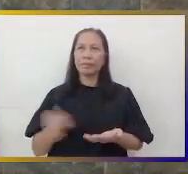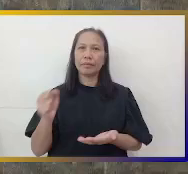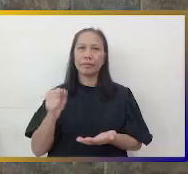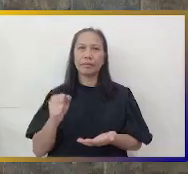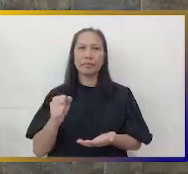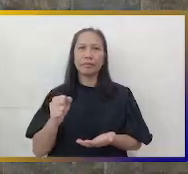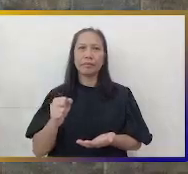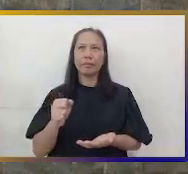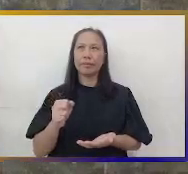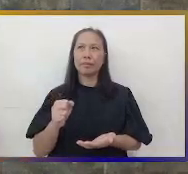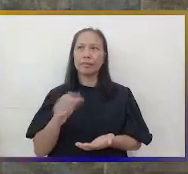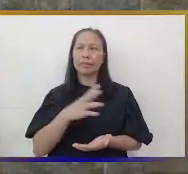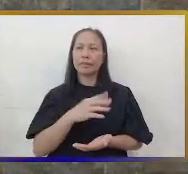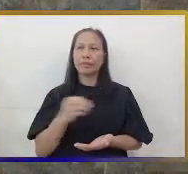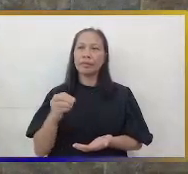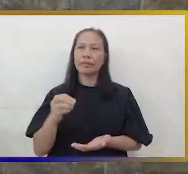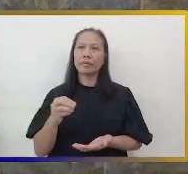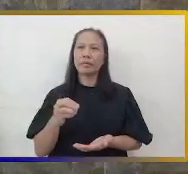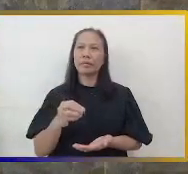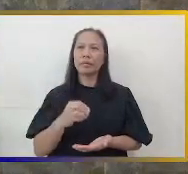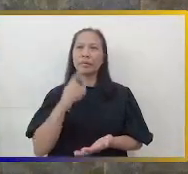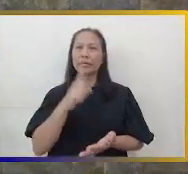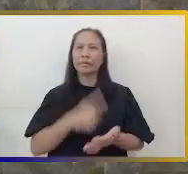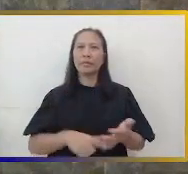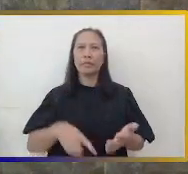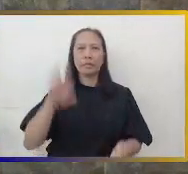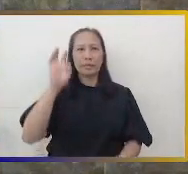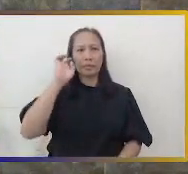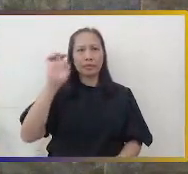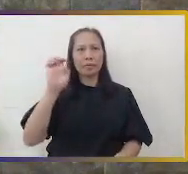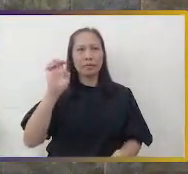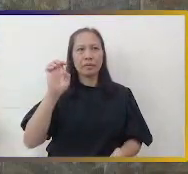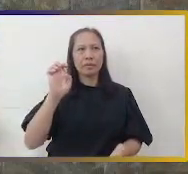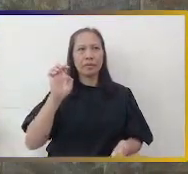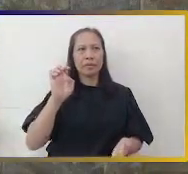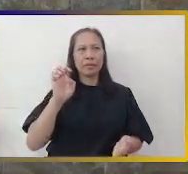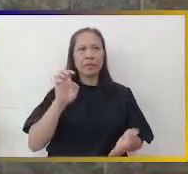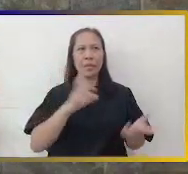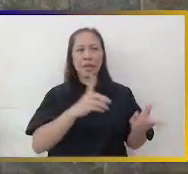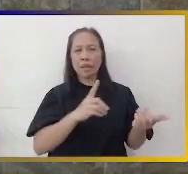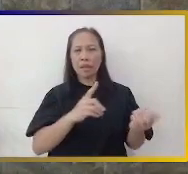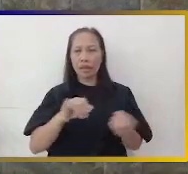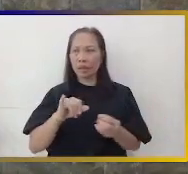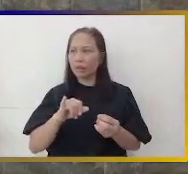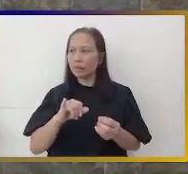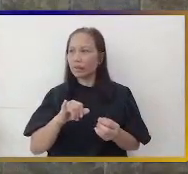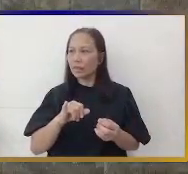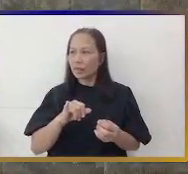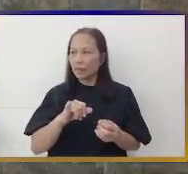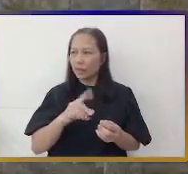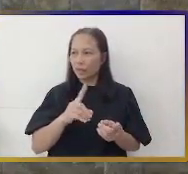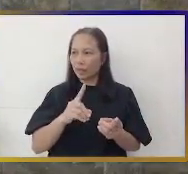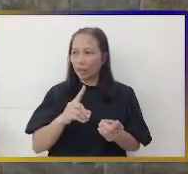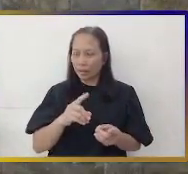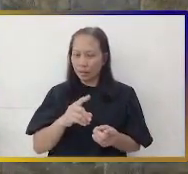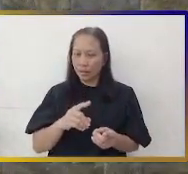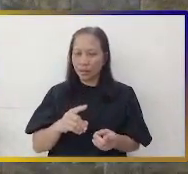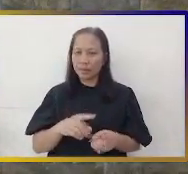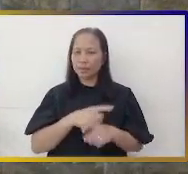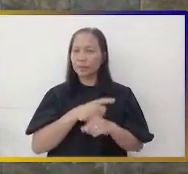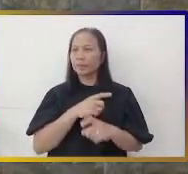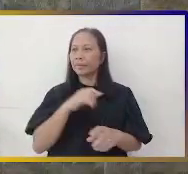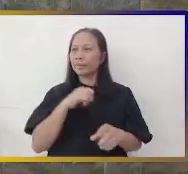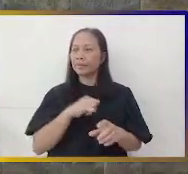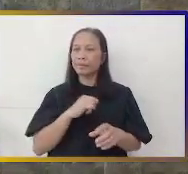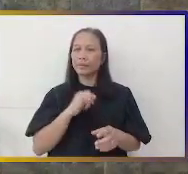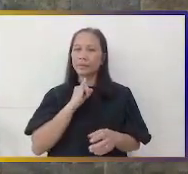diyablo sin S I N it is the sin that destroyed our more